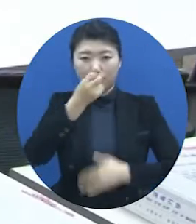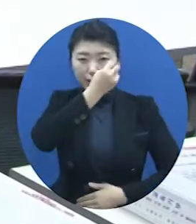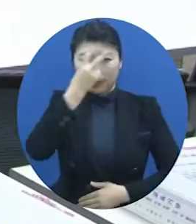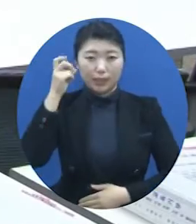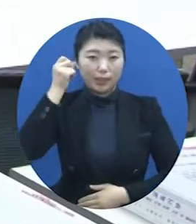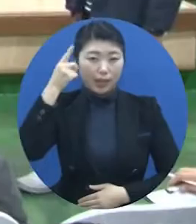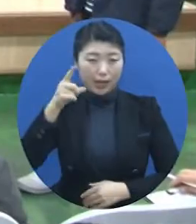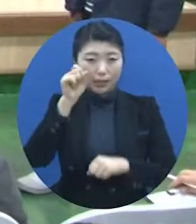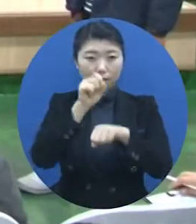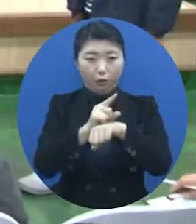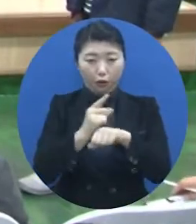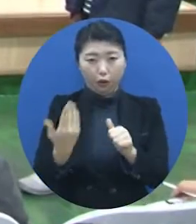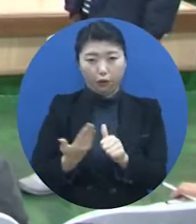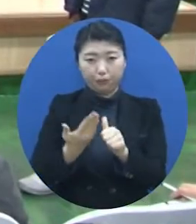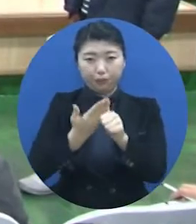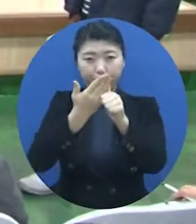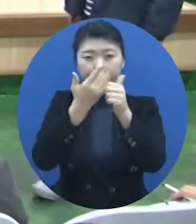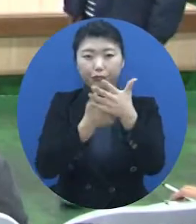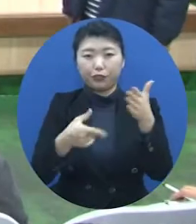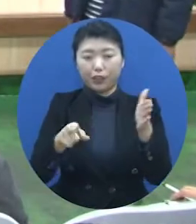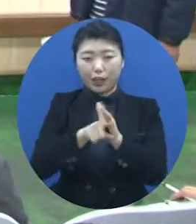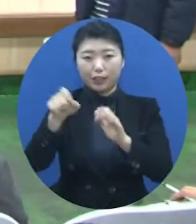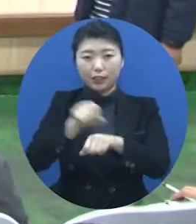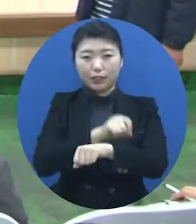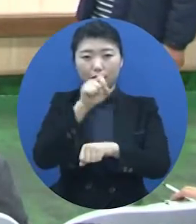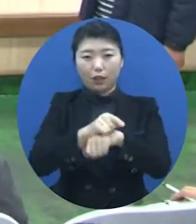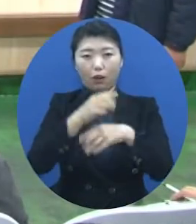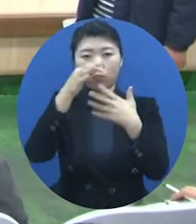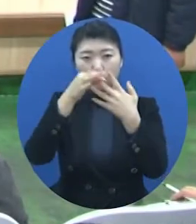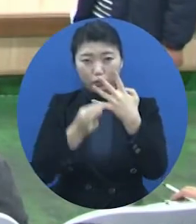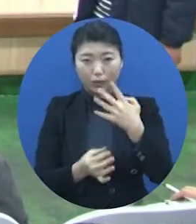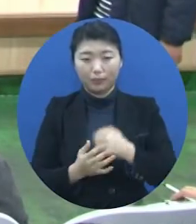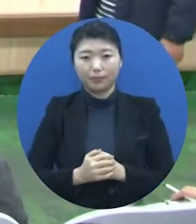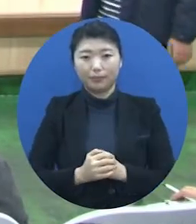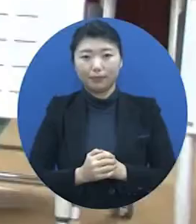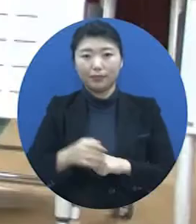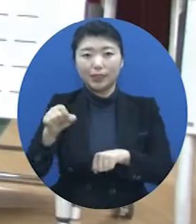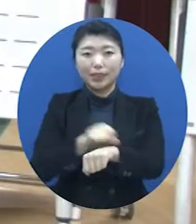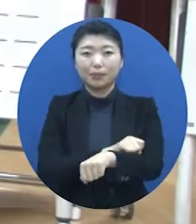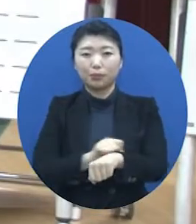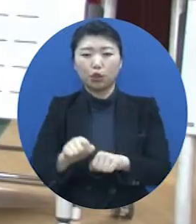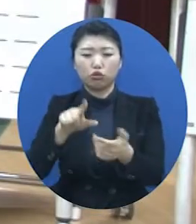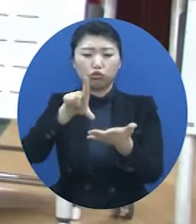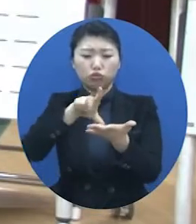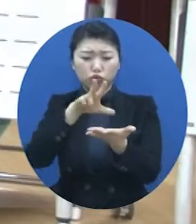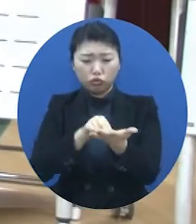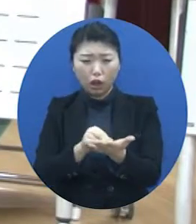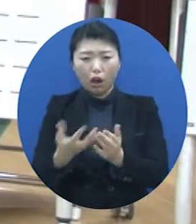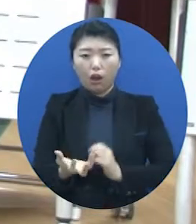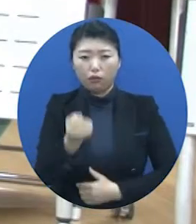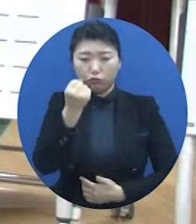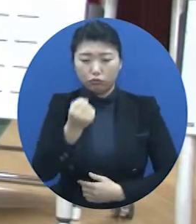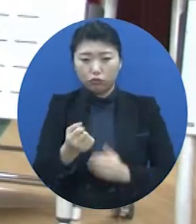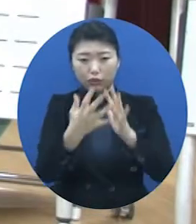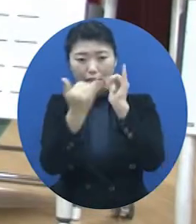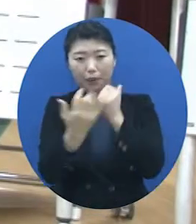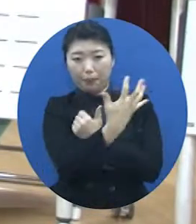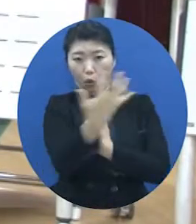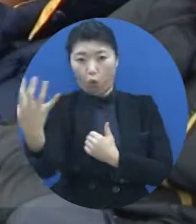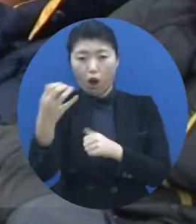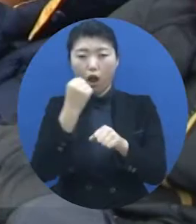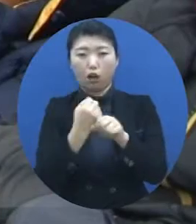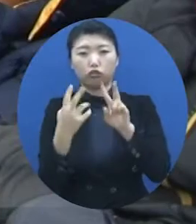학생의 창의성과 인성을 신장시키기 위한 특성화 프로그램으로서 특별한 주제를 놓고 청중